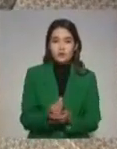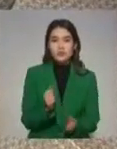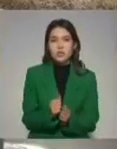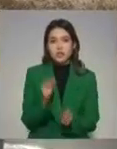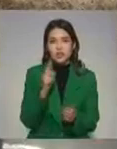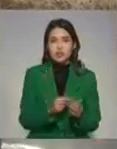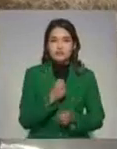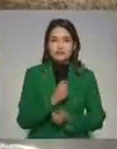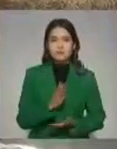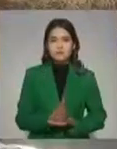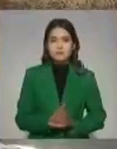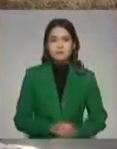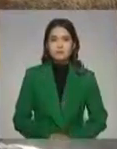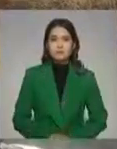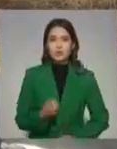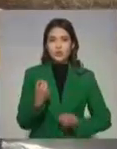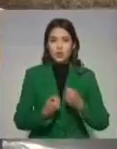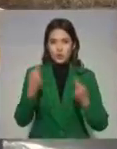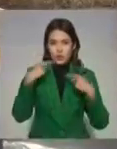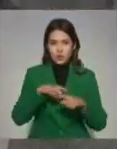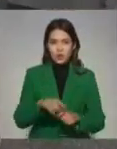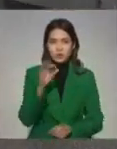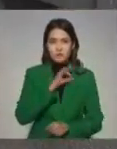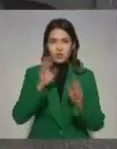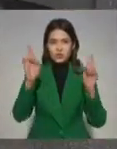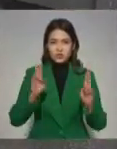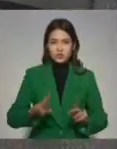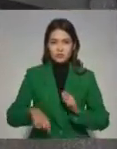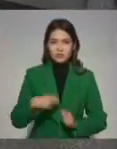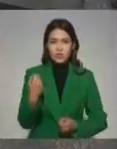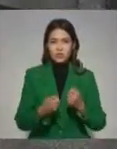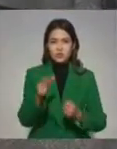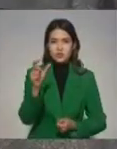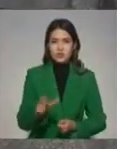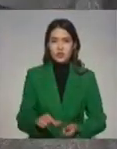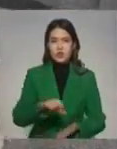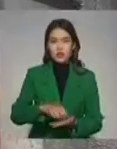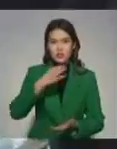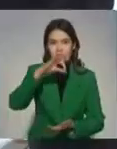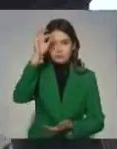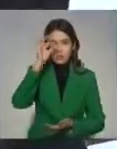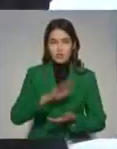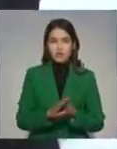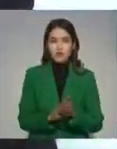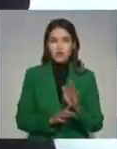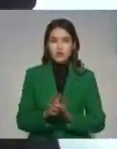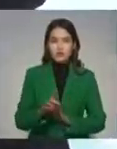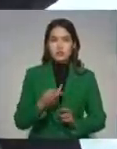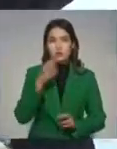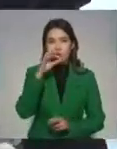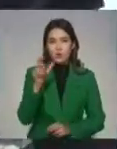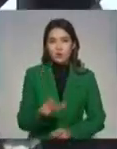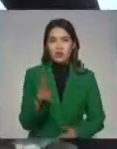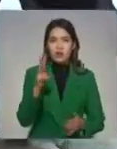еді. Көлік құралын пайдалану ережелерін бұзған жүргізушіге қатысты полиция шара қолданды. Көлік